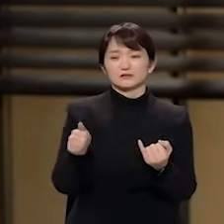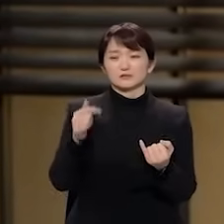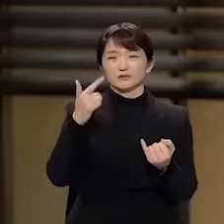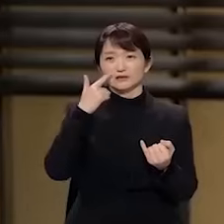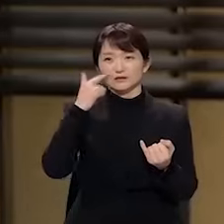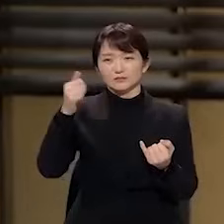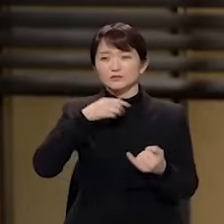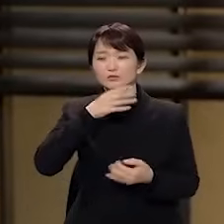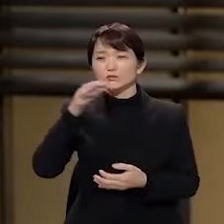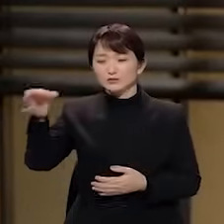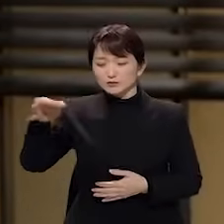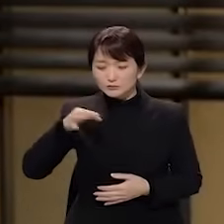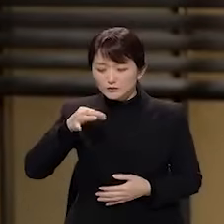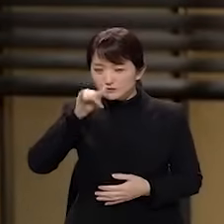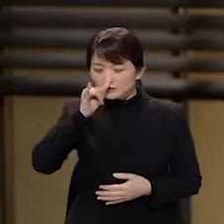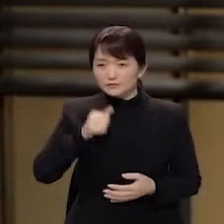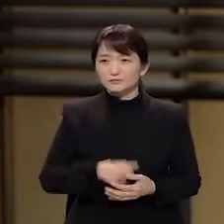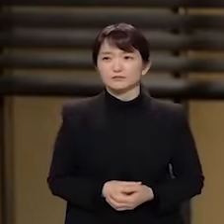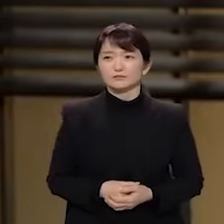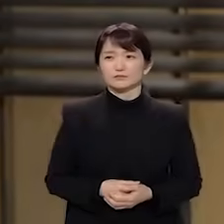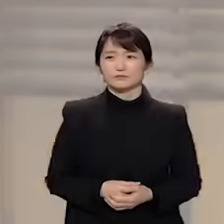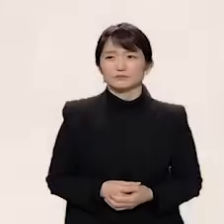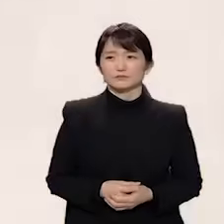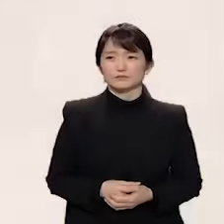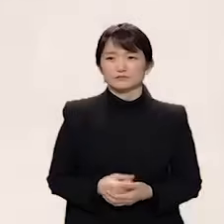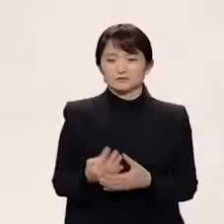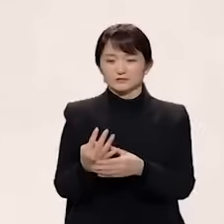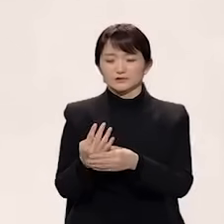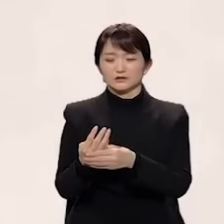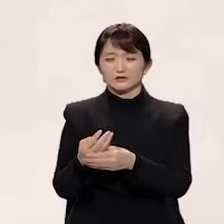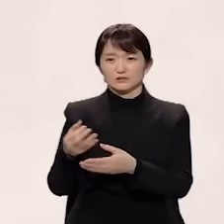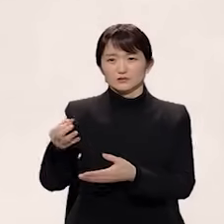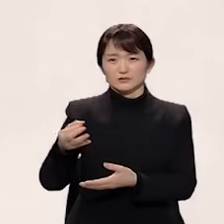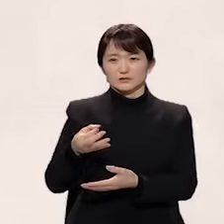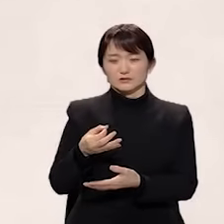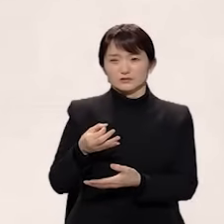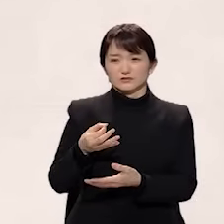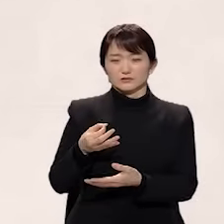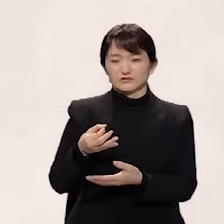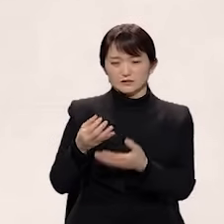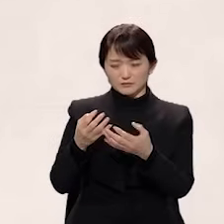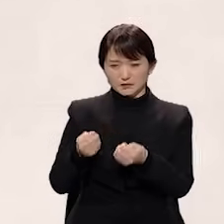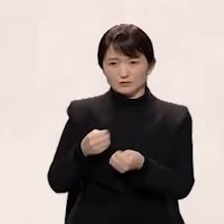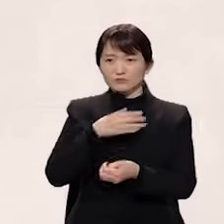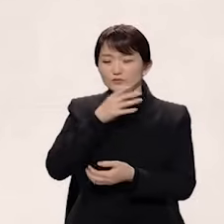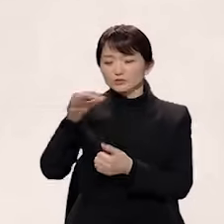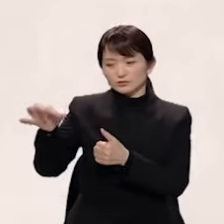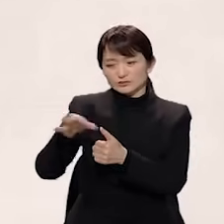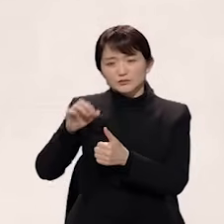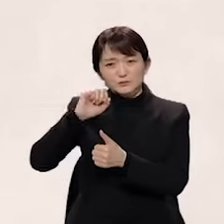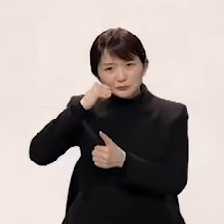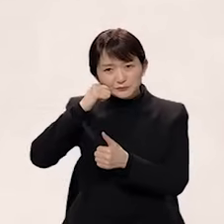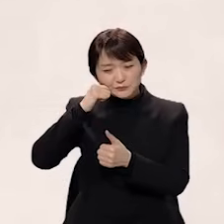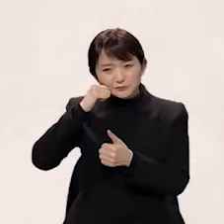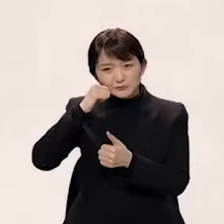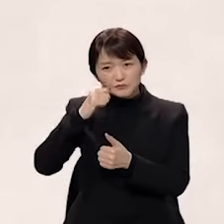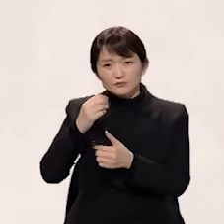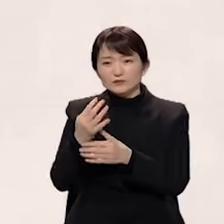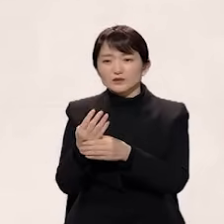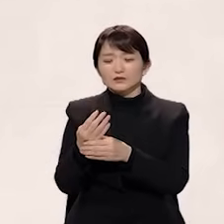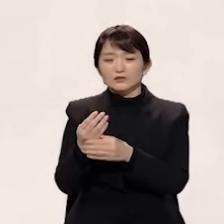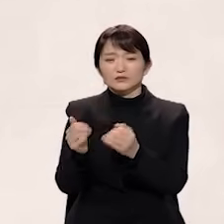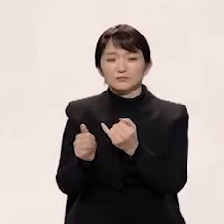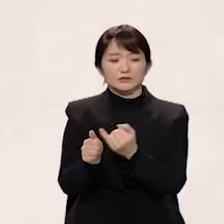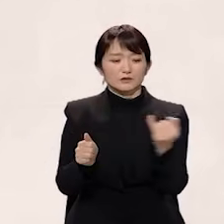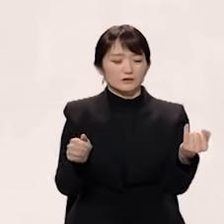현금 보유가 많으면 그 연금에 좀 차실이 있을 수도 있어서 그 현금을이 여성에게 맡겼 1년만 당